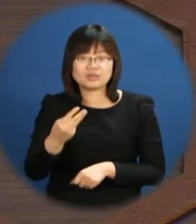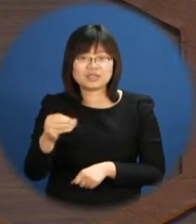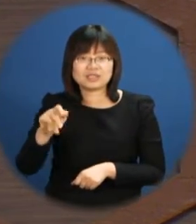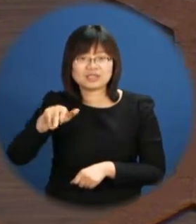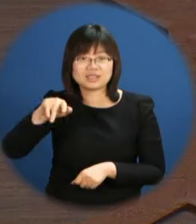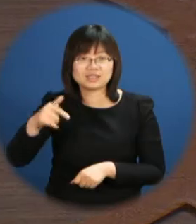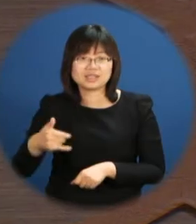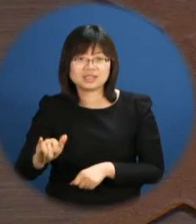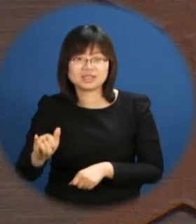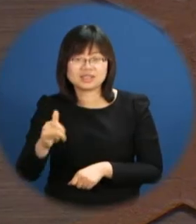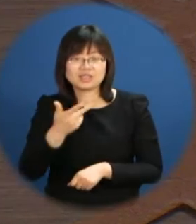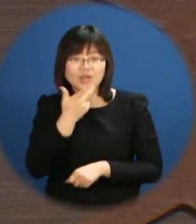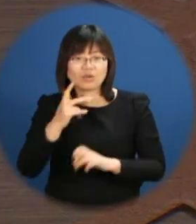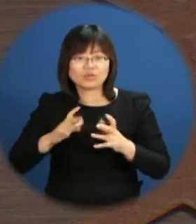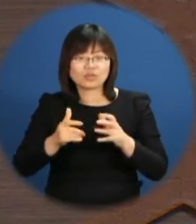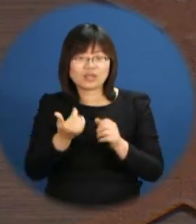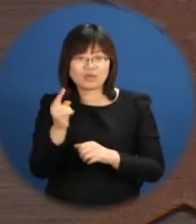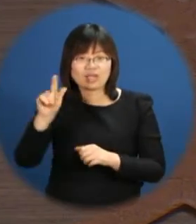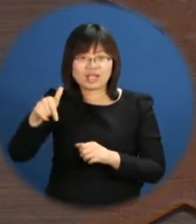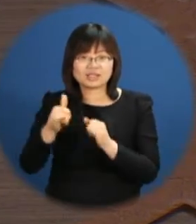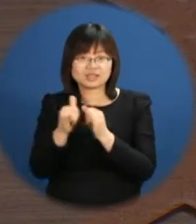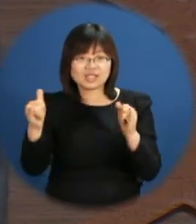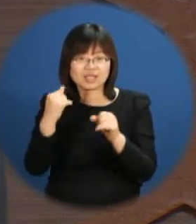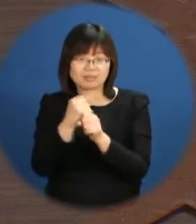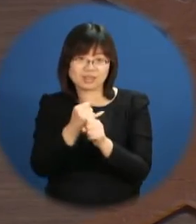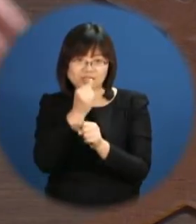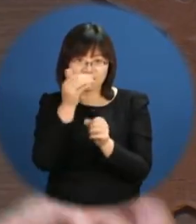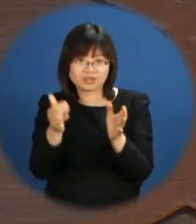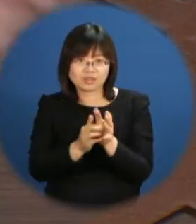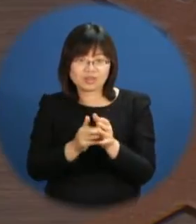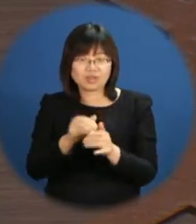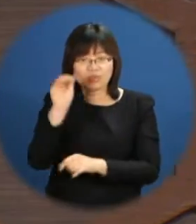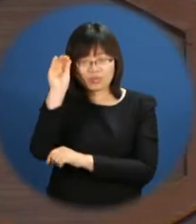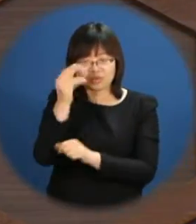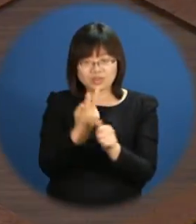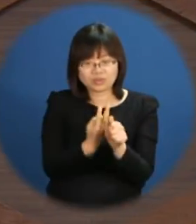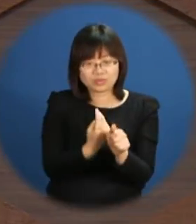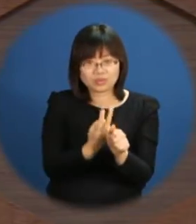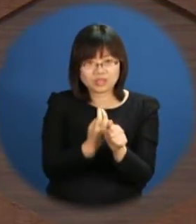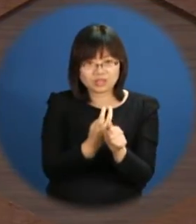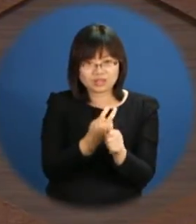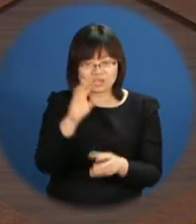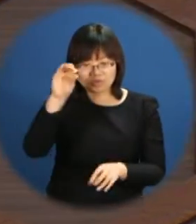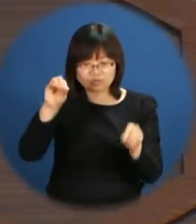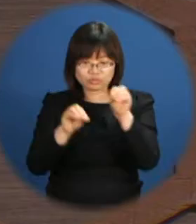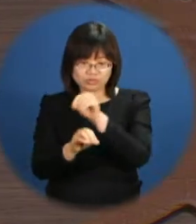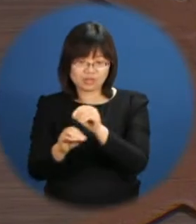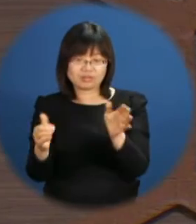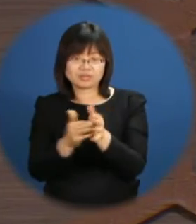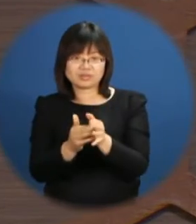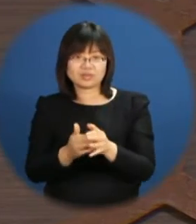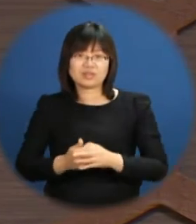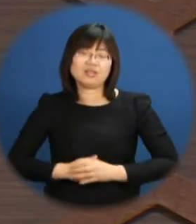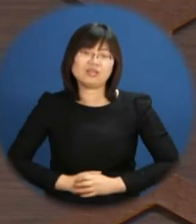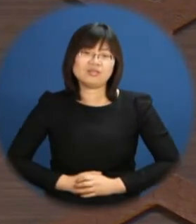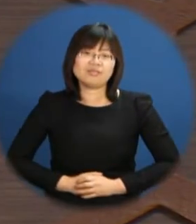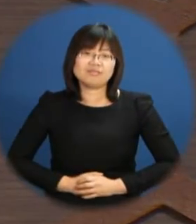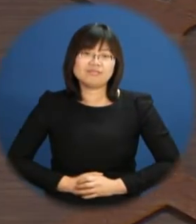거구요 라 바지에는 또 그걸 갔다가 2 또 오리를 토끼로 등락 시킨 것 뿐인데요